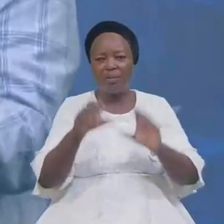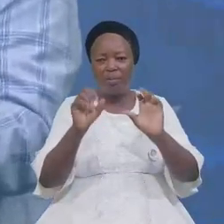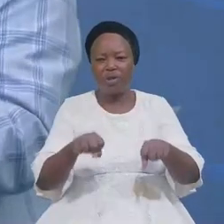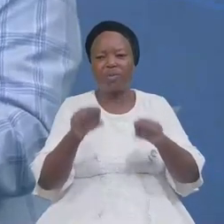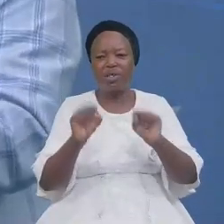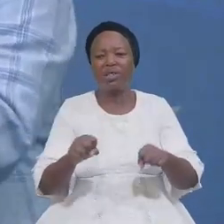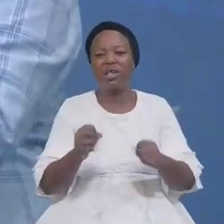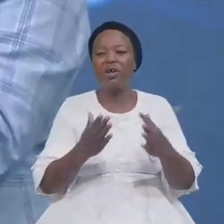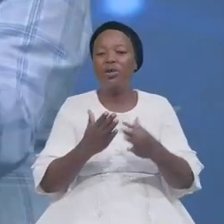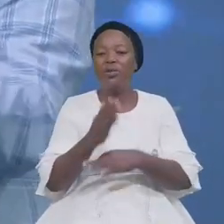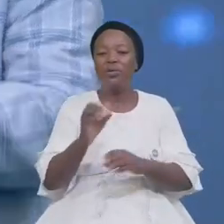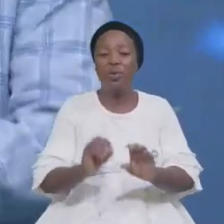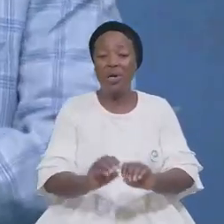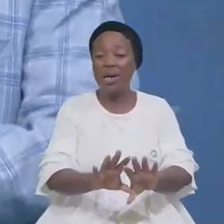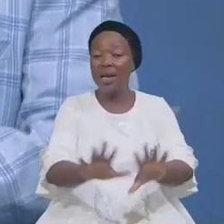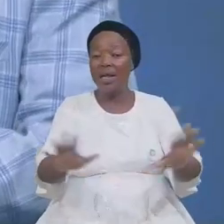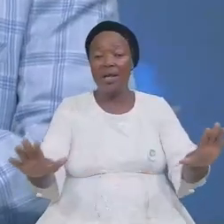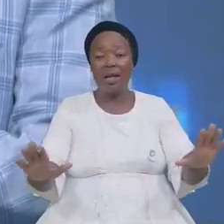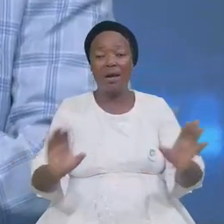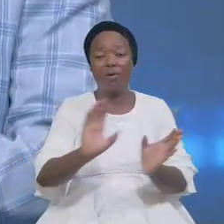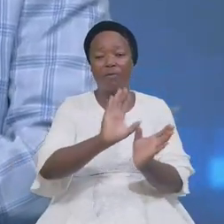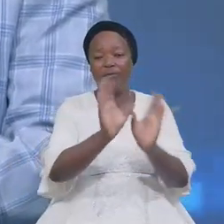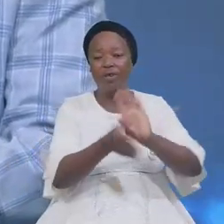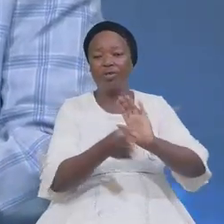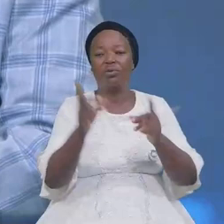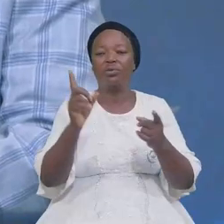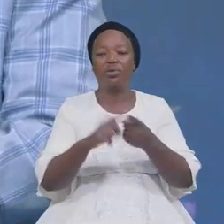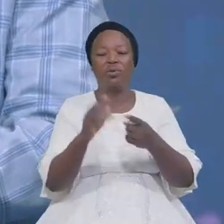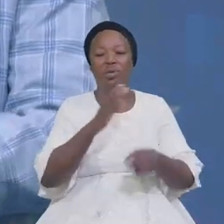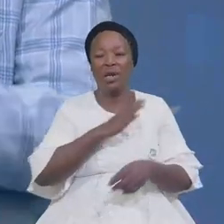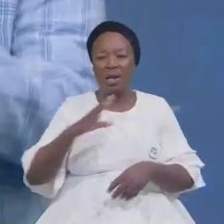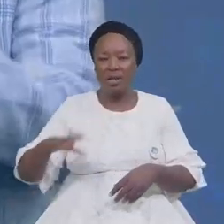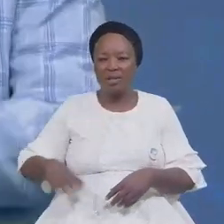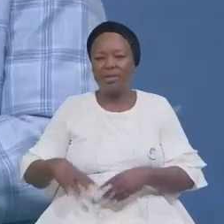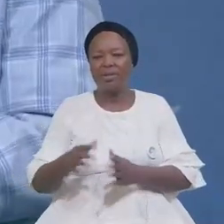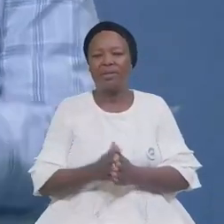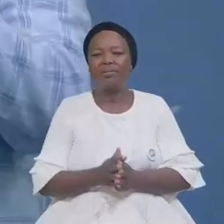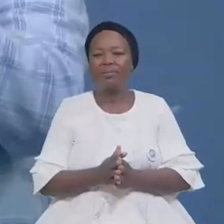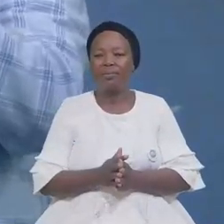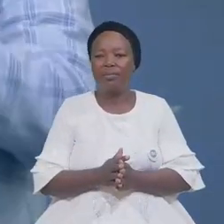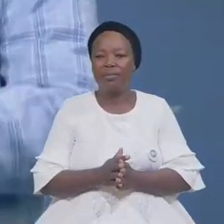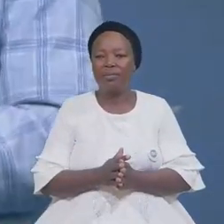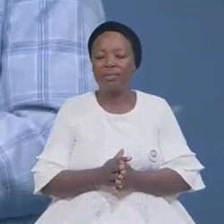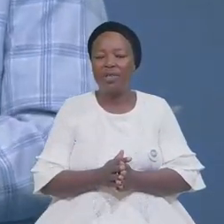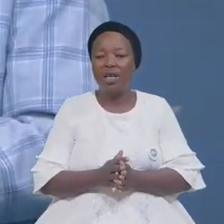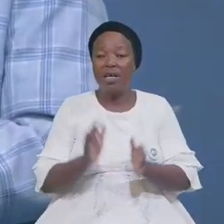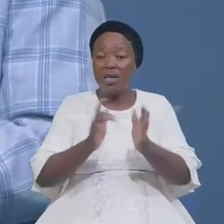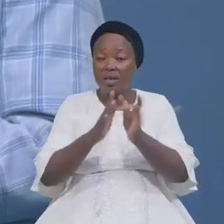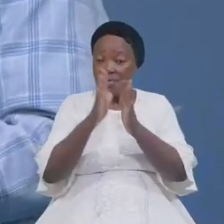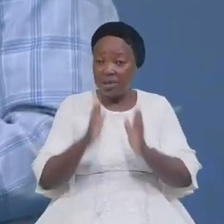chrétien à travers une conversion évidente à Christ. Le chrétien, le mot là,